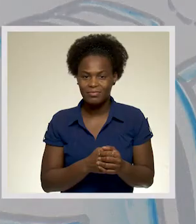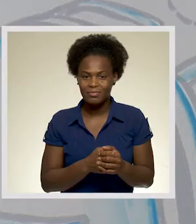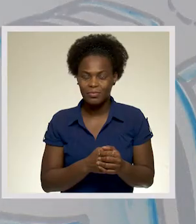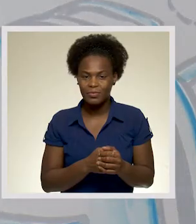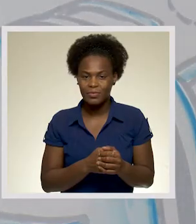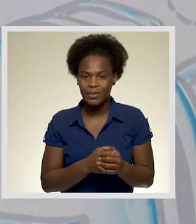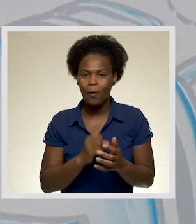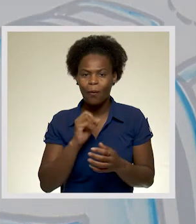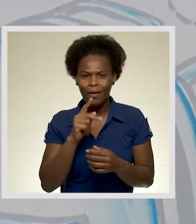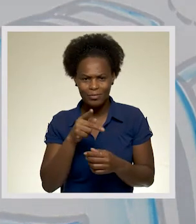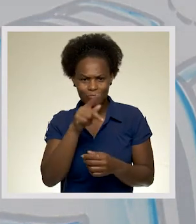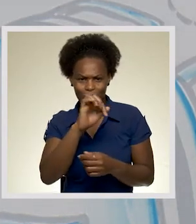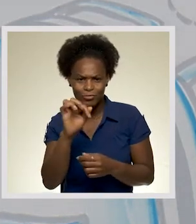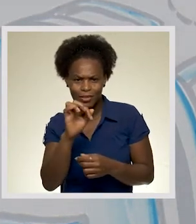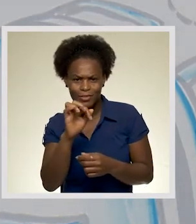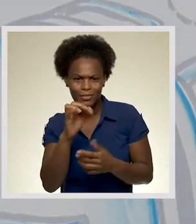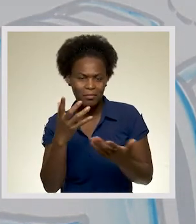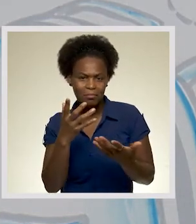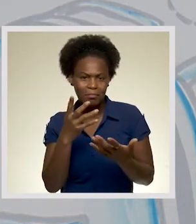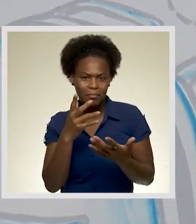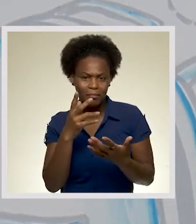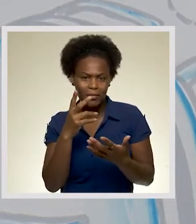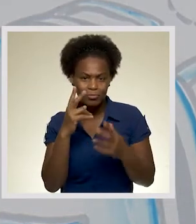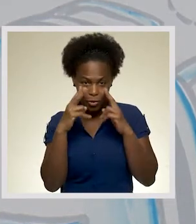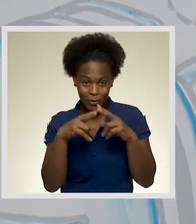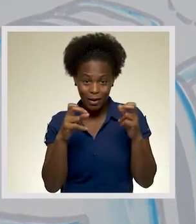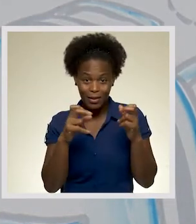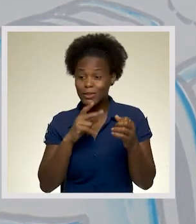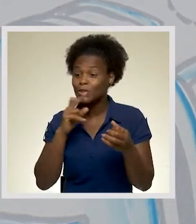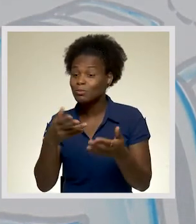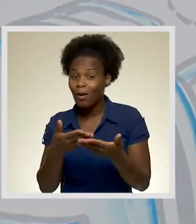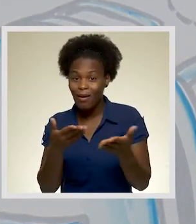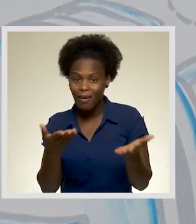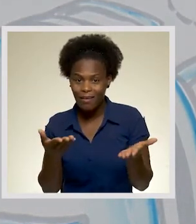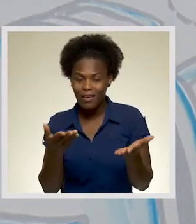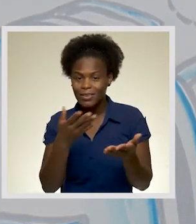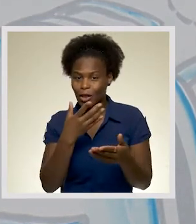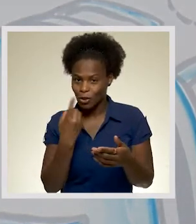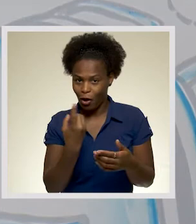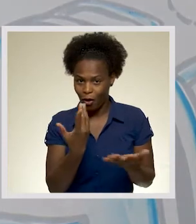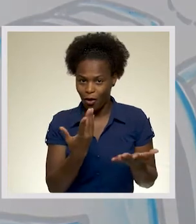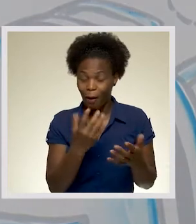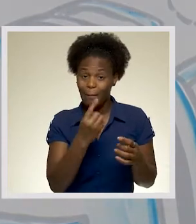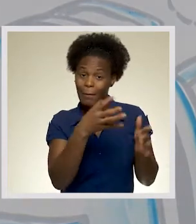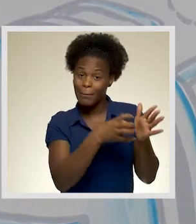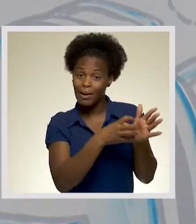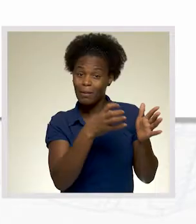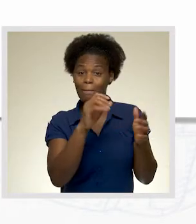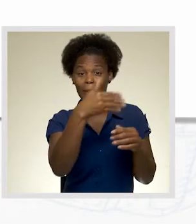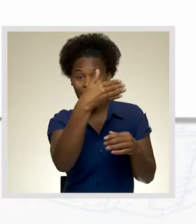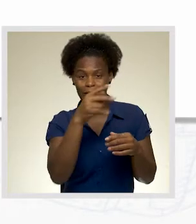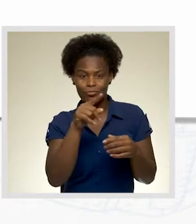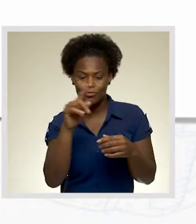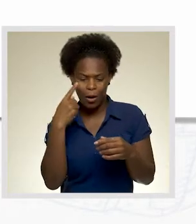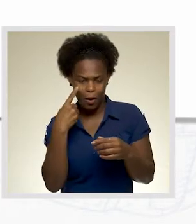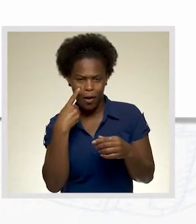Très bien. Vous avez sûrement trouvé la ou les réponses. Et pour le premier dessin,